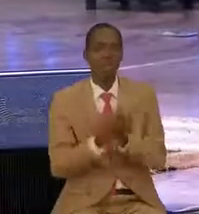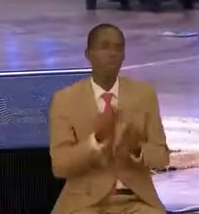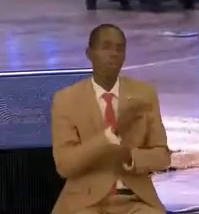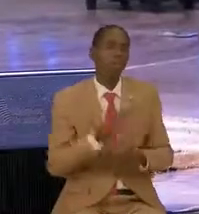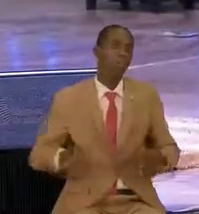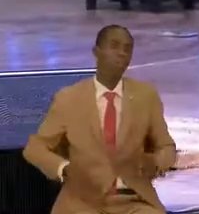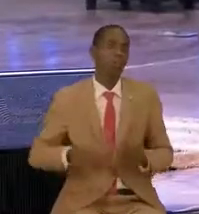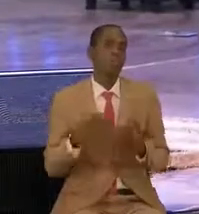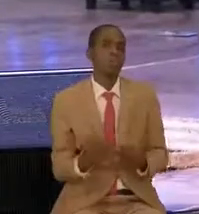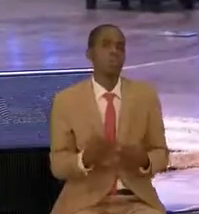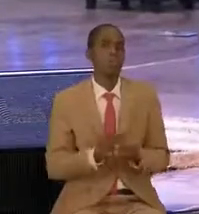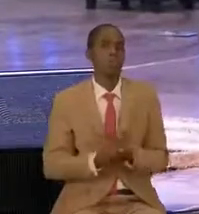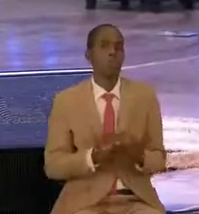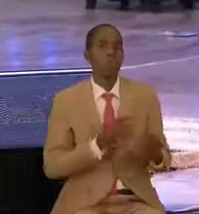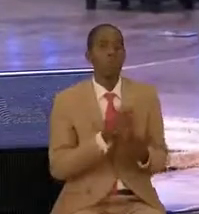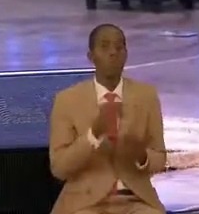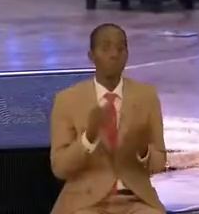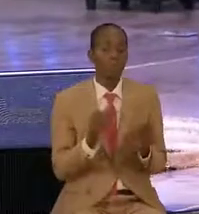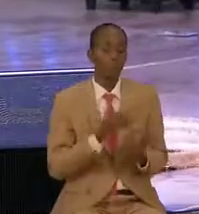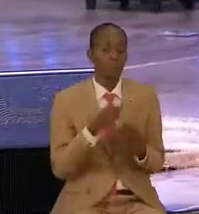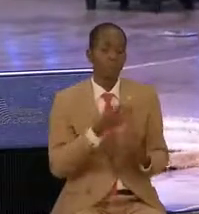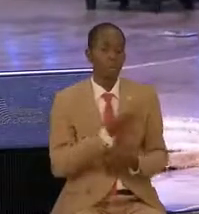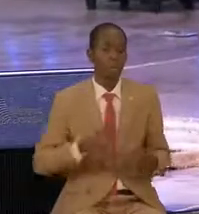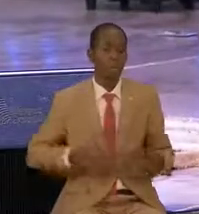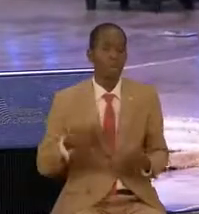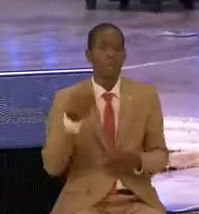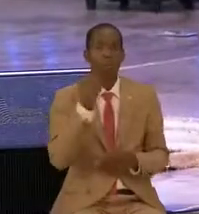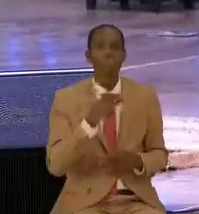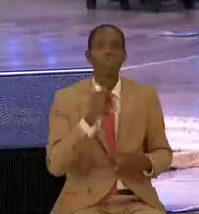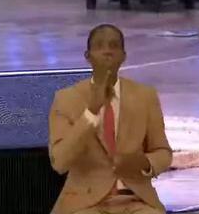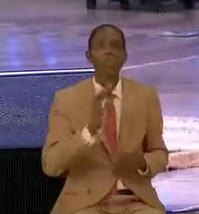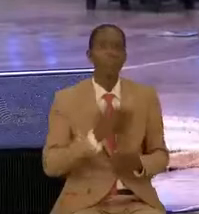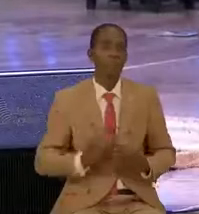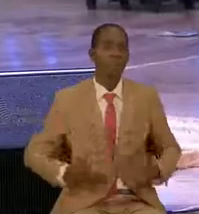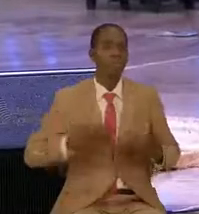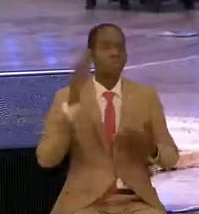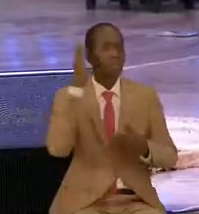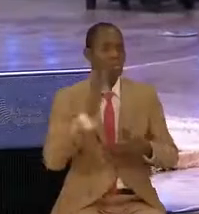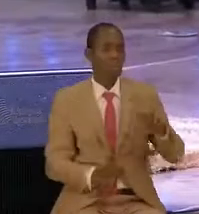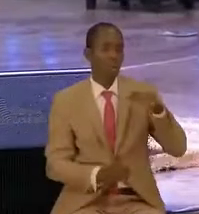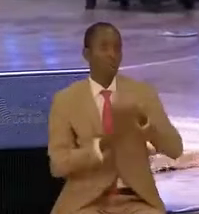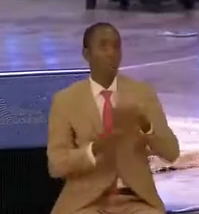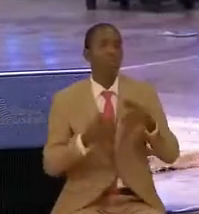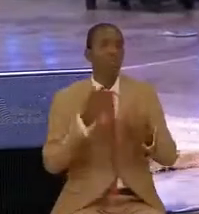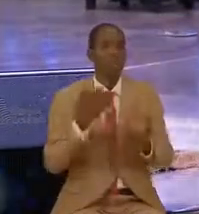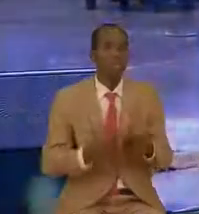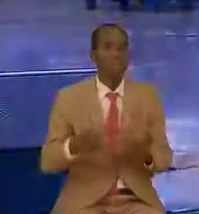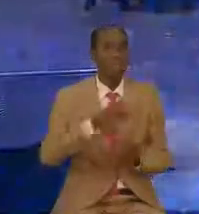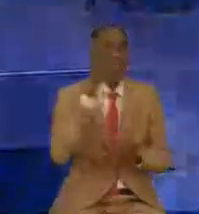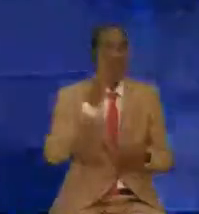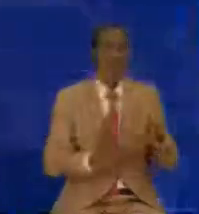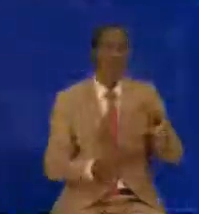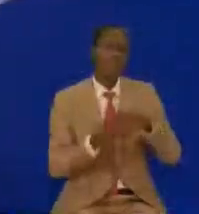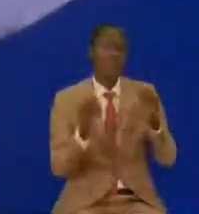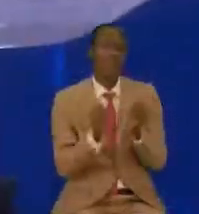Christ. Quand Christ, votre vie, paraîtra, alors vous paraîtrez